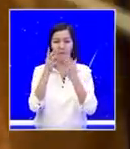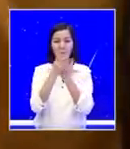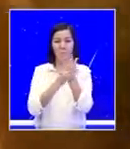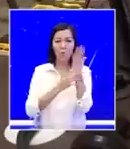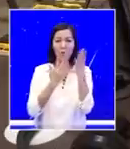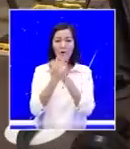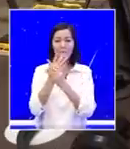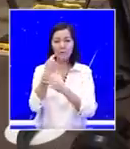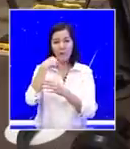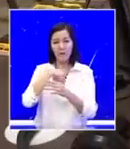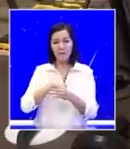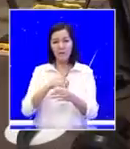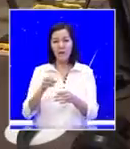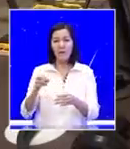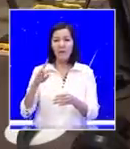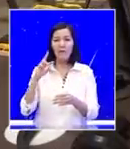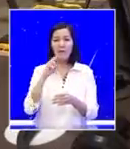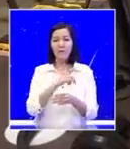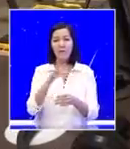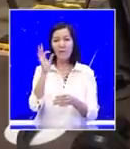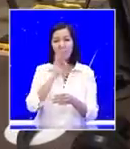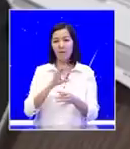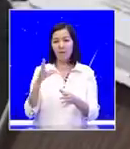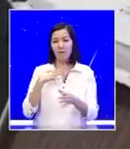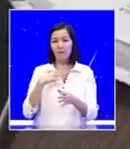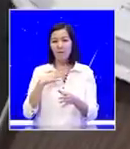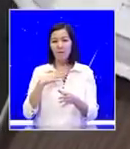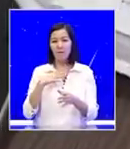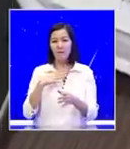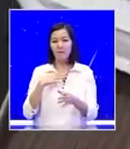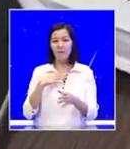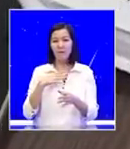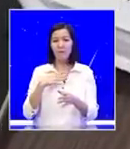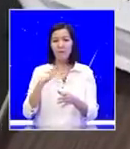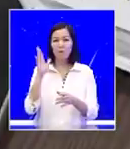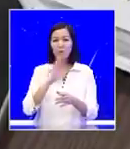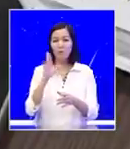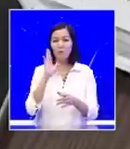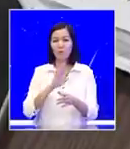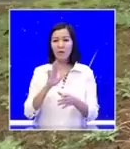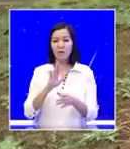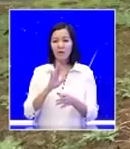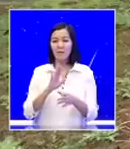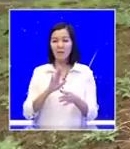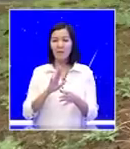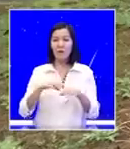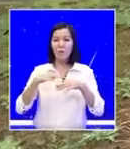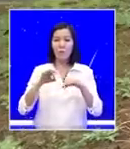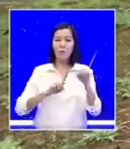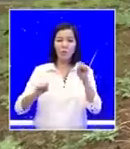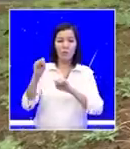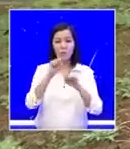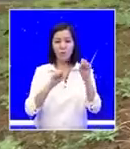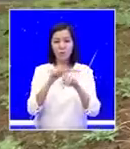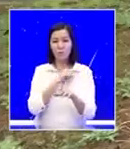және ағзаға қауіпсіз химиялық таблетка беріледі. Оны жүргізуші суға езіп темір тұлпарын дезинфекциялайды. Жалпы